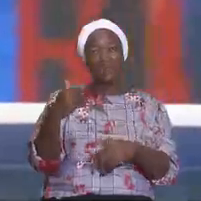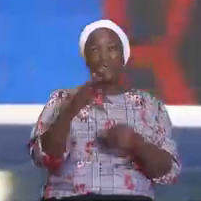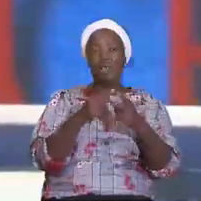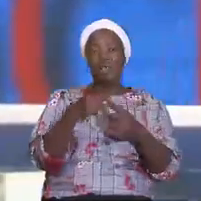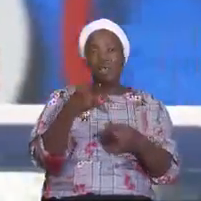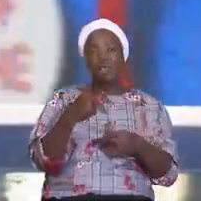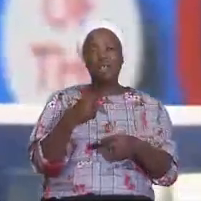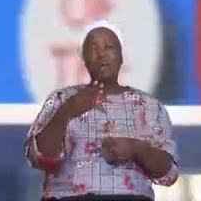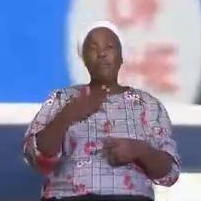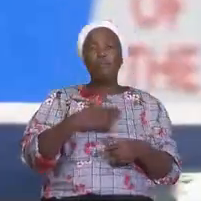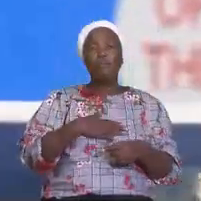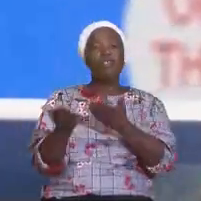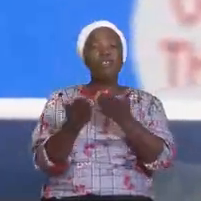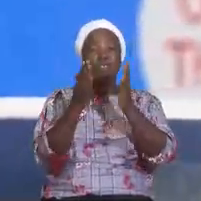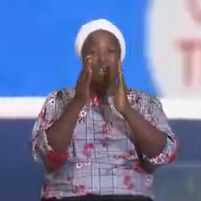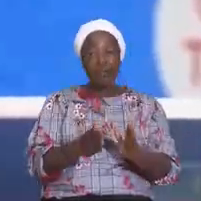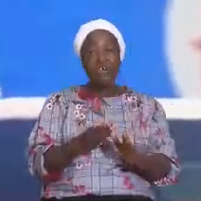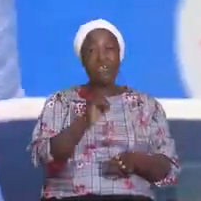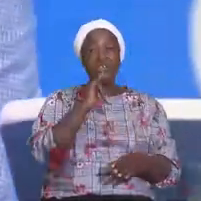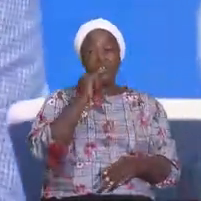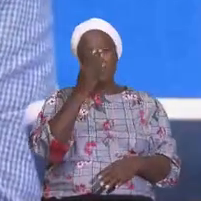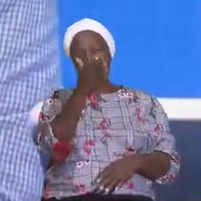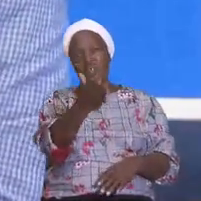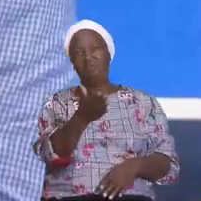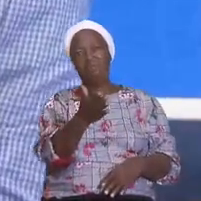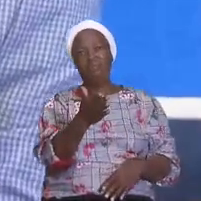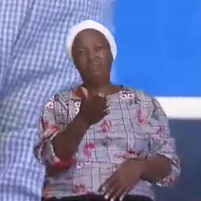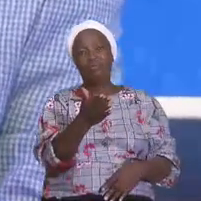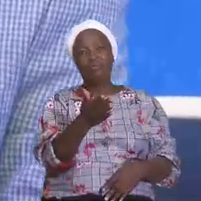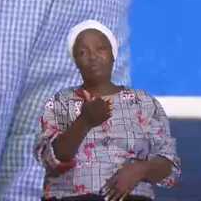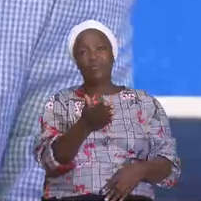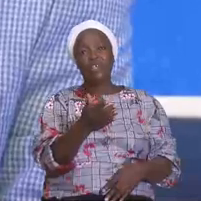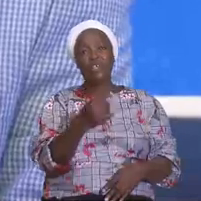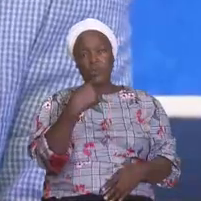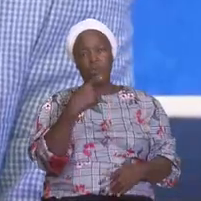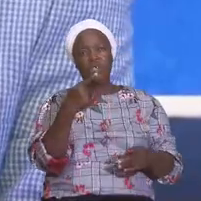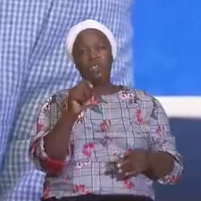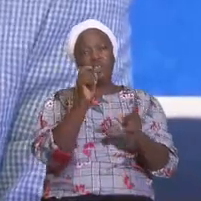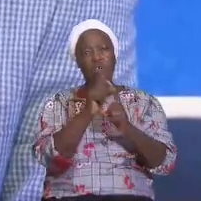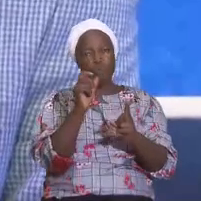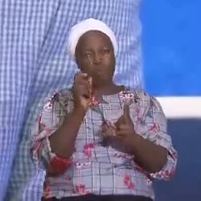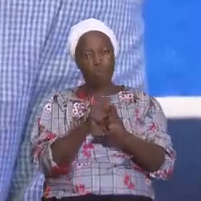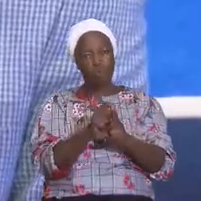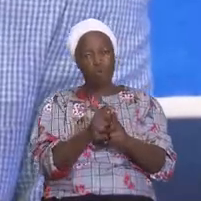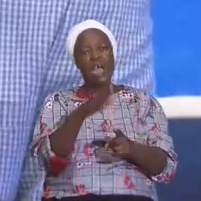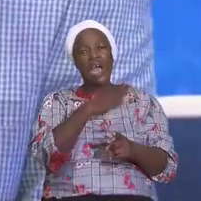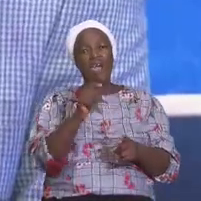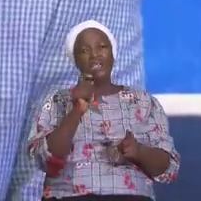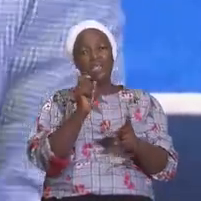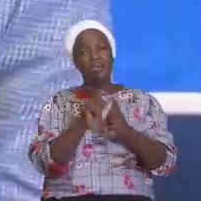aux gens sur la terre, aux gens qui venaient. Il a dit, mon serviteur est